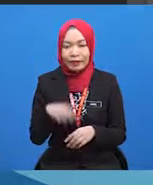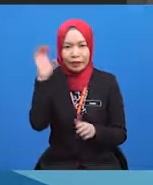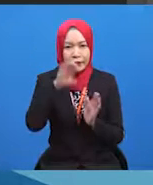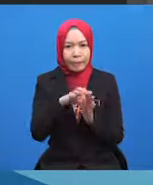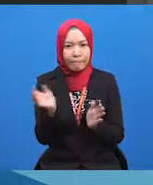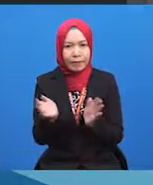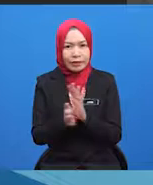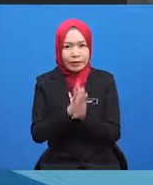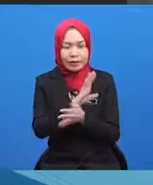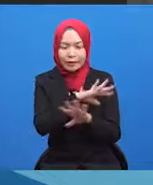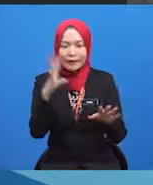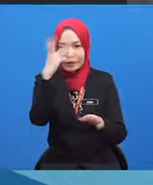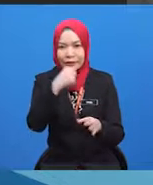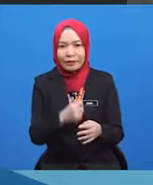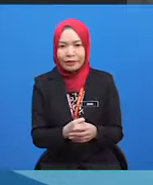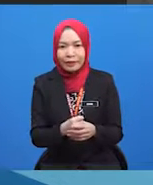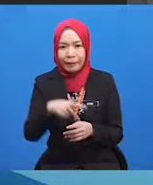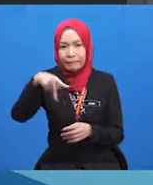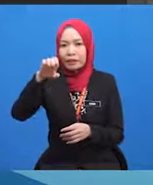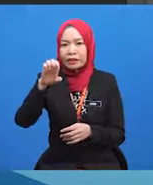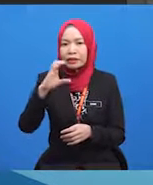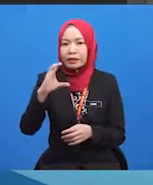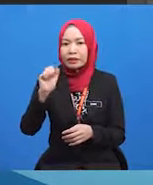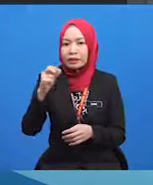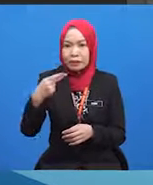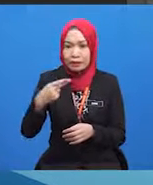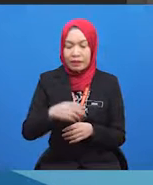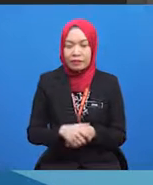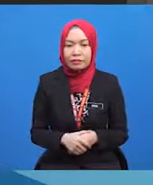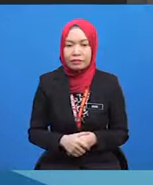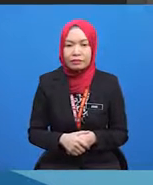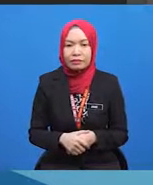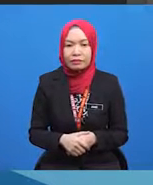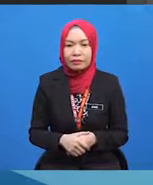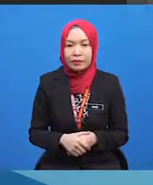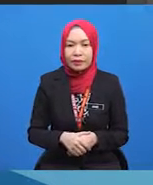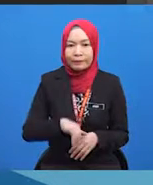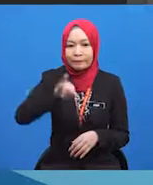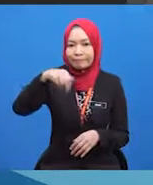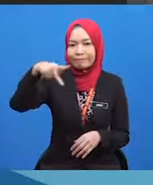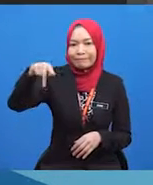pecah. Format fail imej fotografi yang terbaik adalah .jpg.